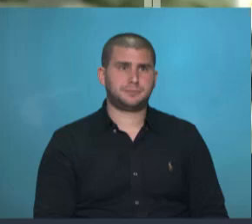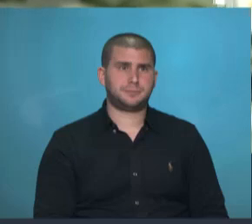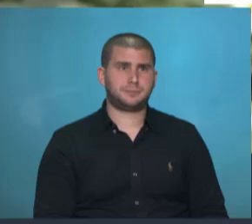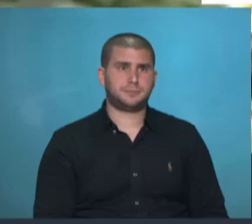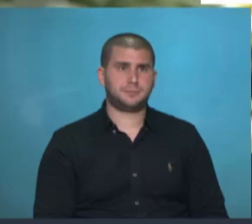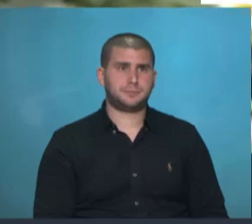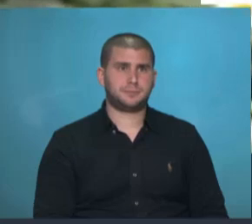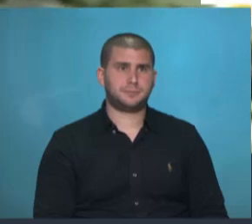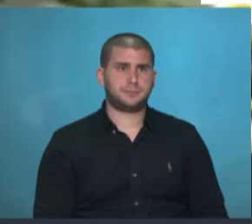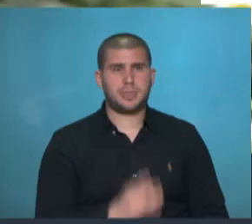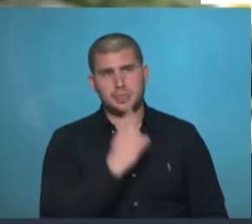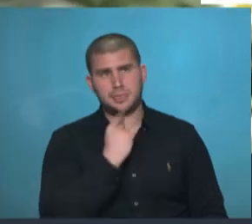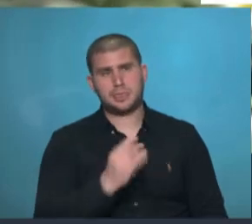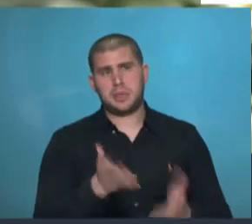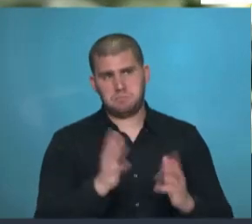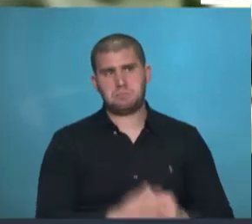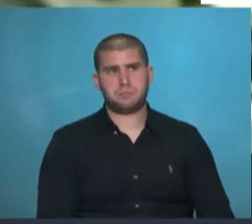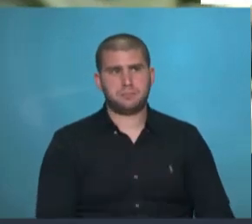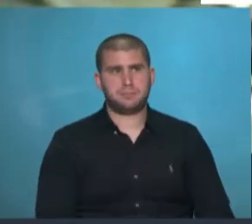תליב, זה הכי.